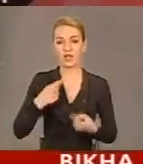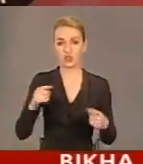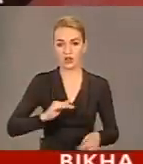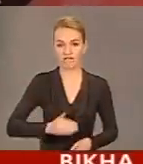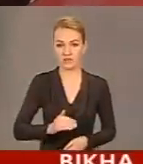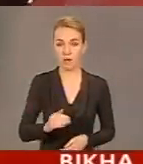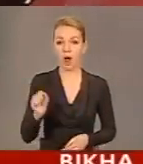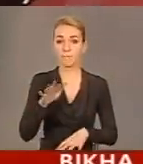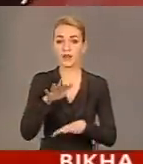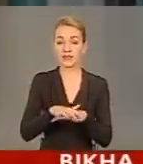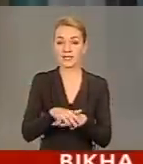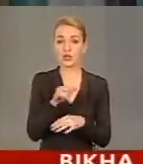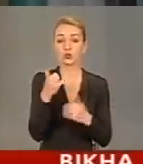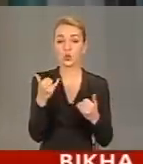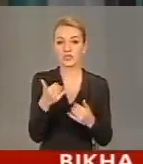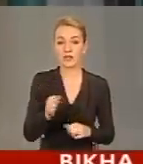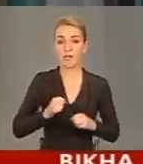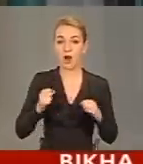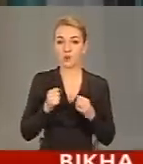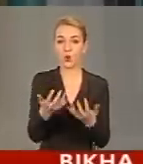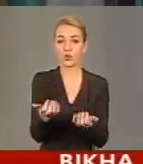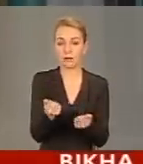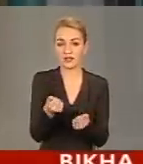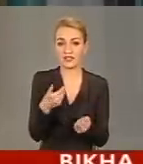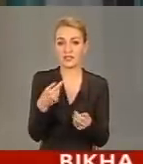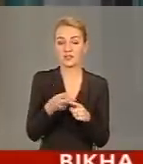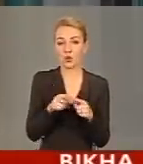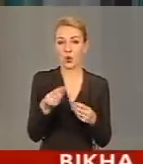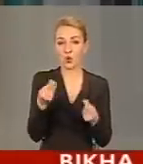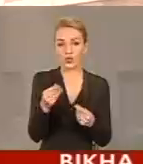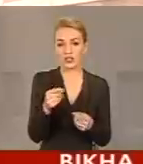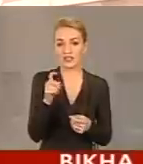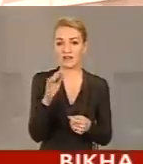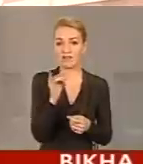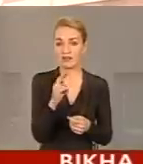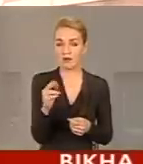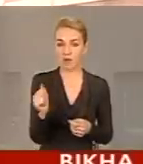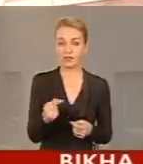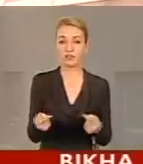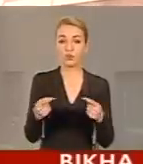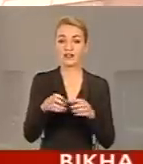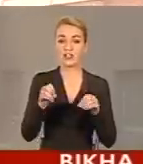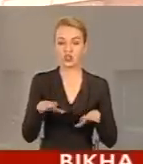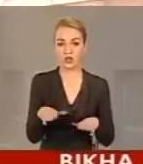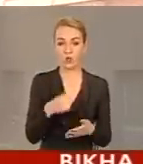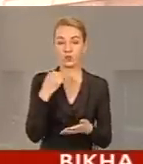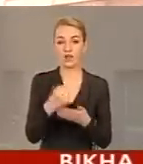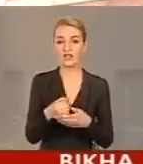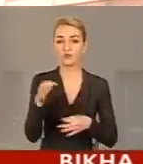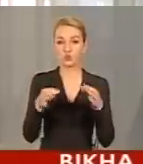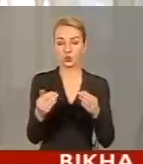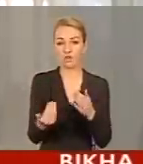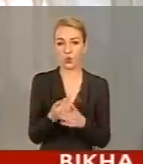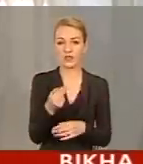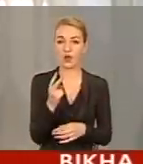Product. А банкіри й досі намагаються отримати свої гроші з Вінника як з поручителя. Відповідне рішення вже ухвалив суд Нової